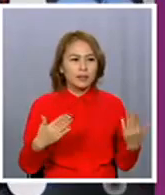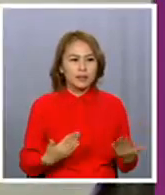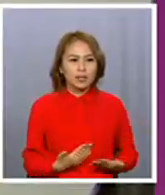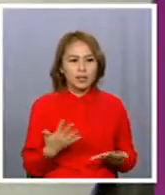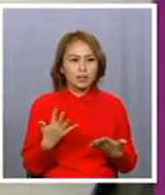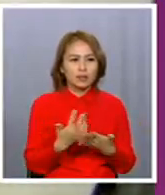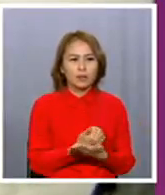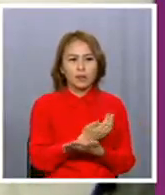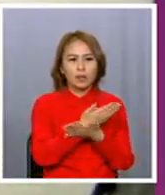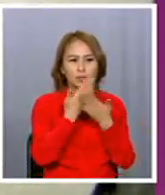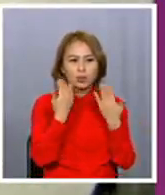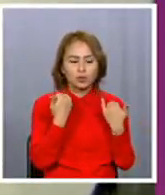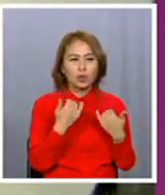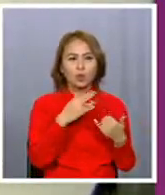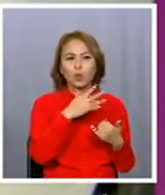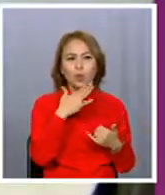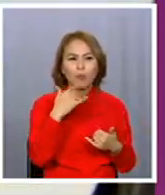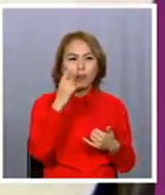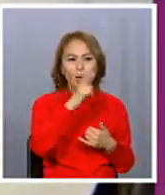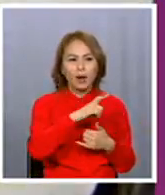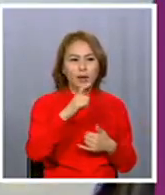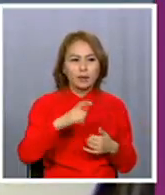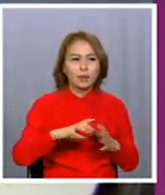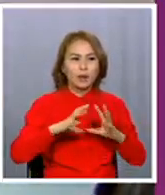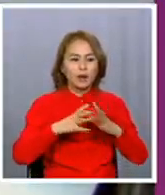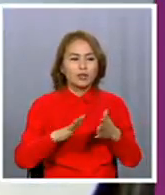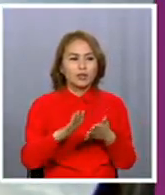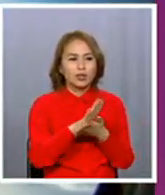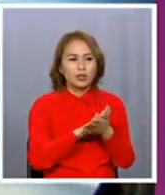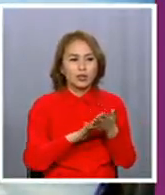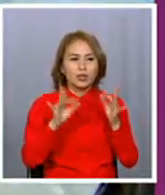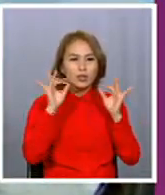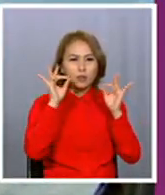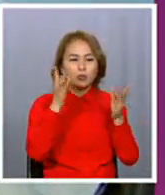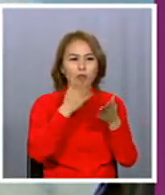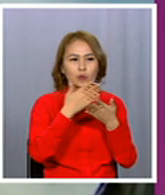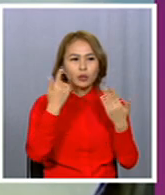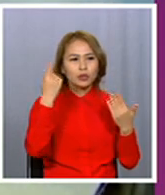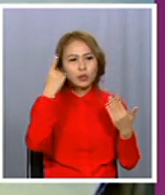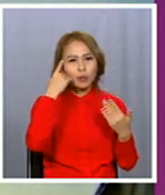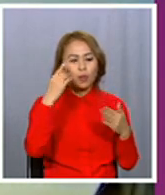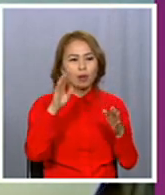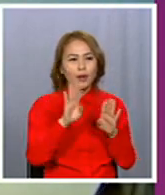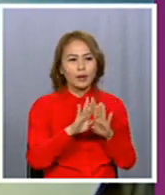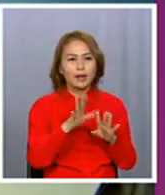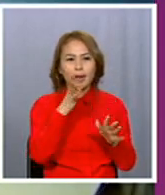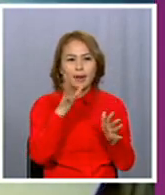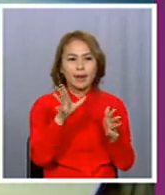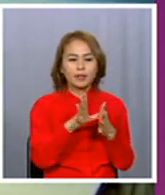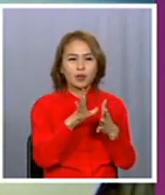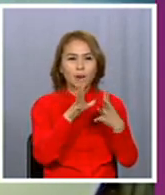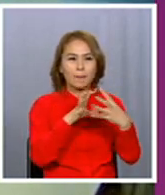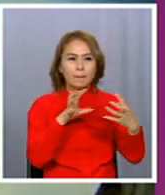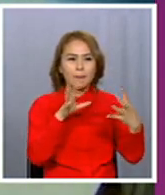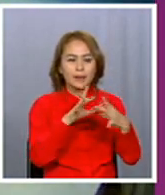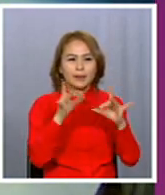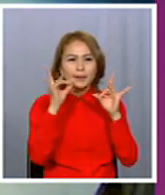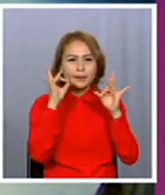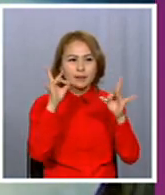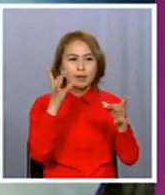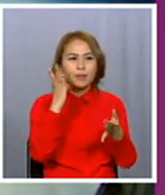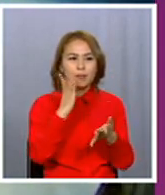табылған жоқ. Көп адам ғарышта ешқандай дыбыс жоқ деп ойлайды. Негізінде электромагнитті діріл түріндегі дыбыс